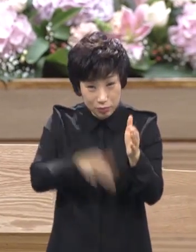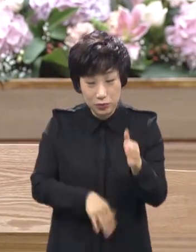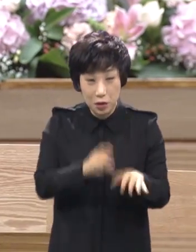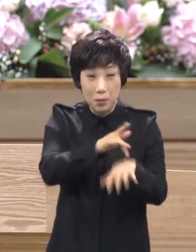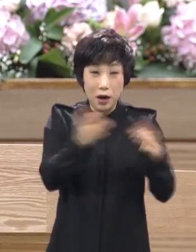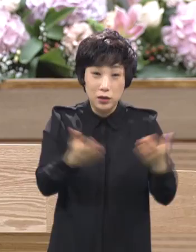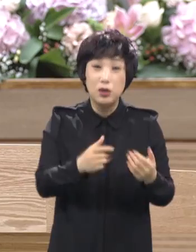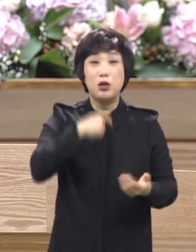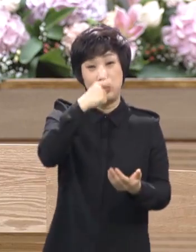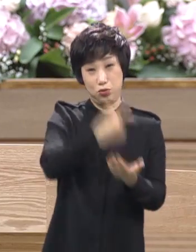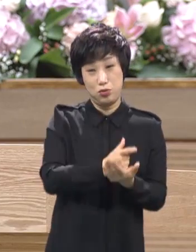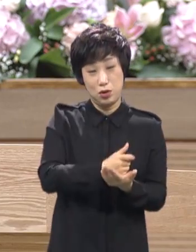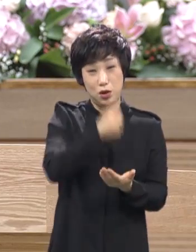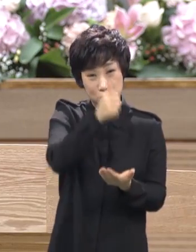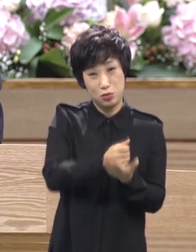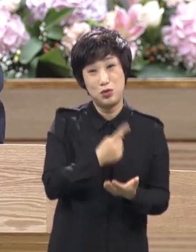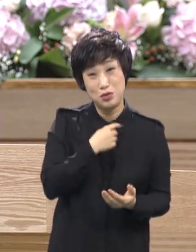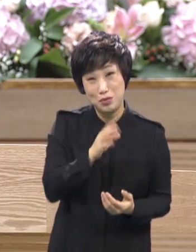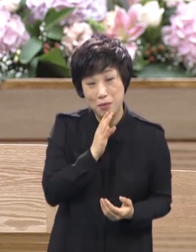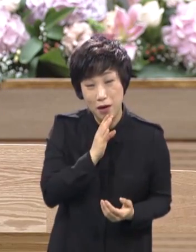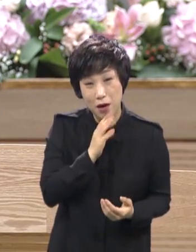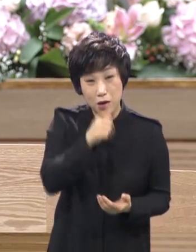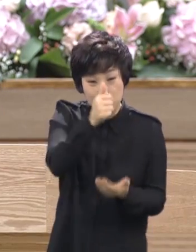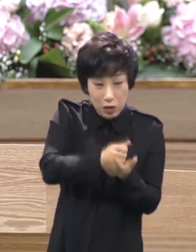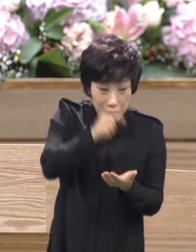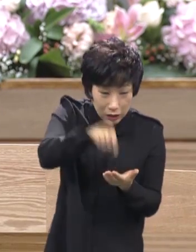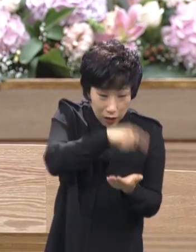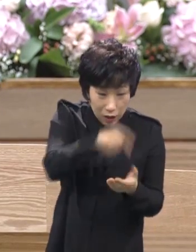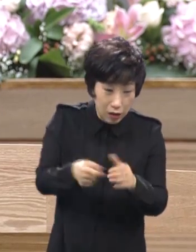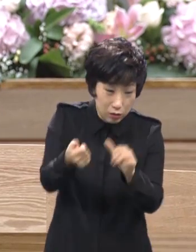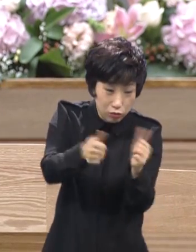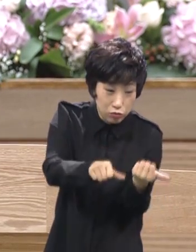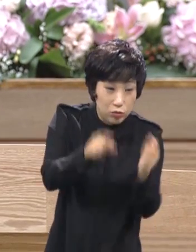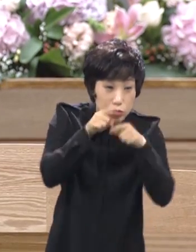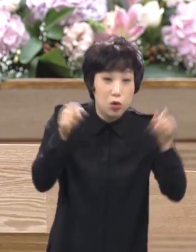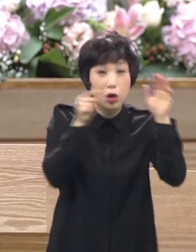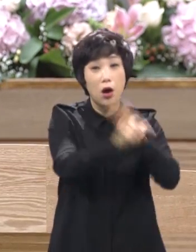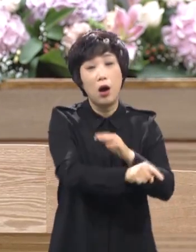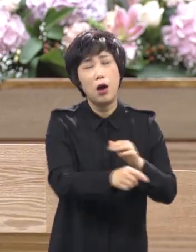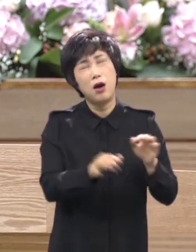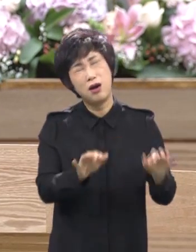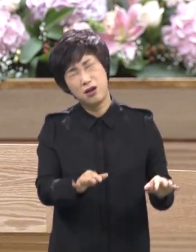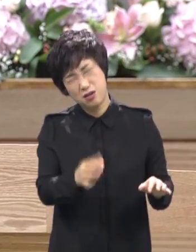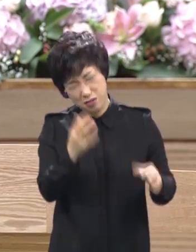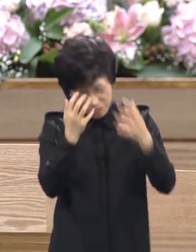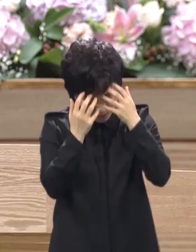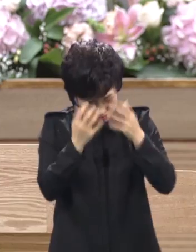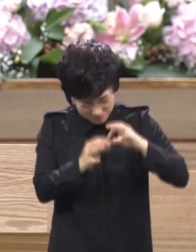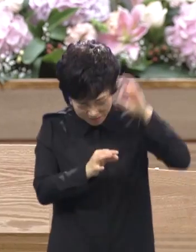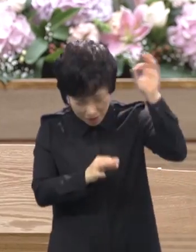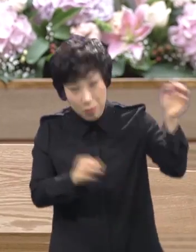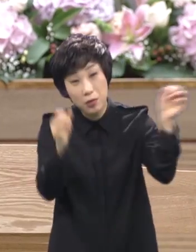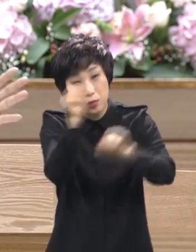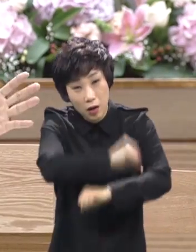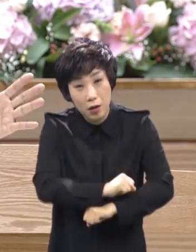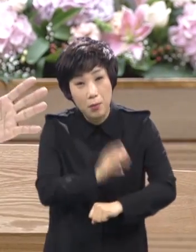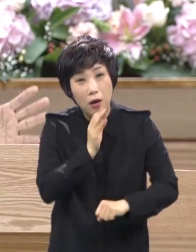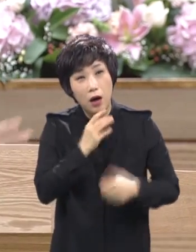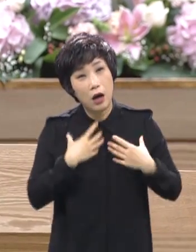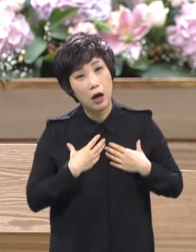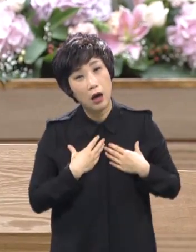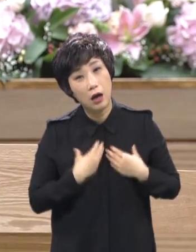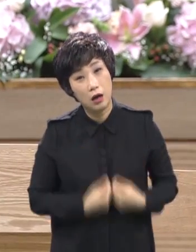마귀에게 속아서 죄짓고 죄값으로 죽으면 지옥이라는 영원한 멸망 속에서